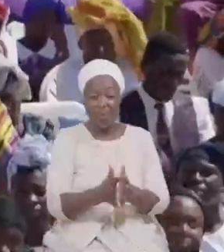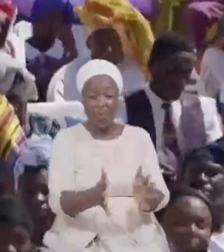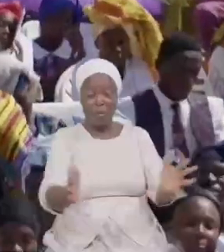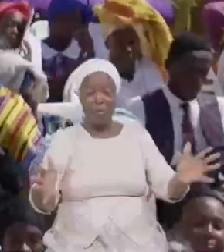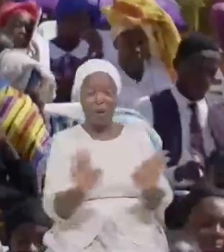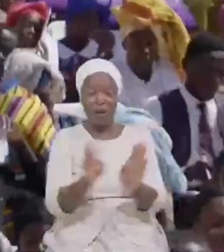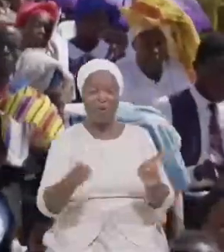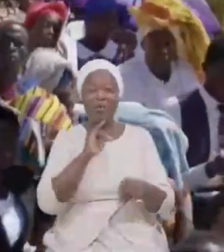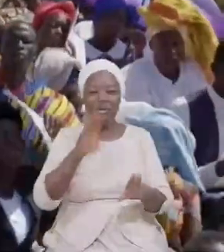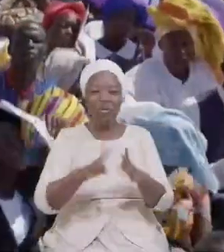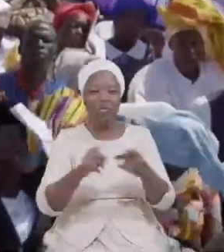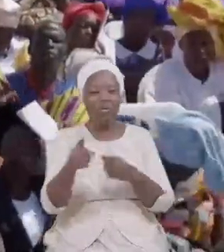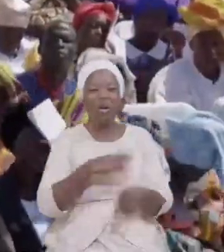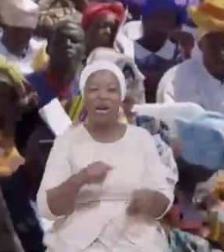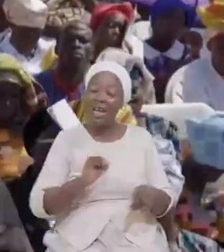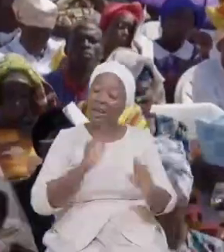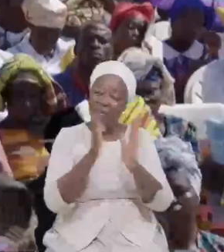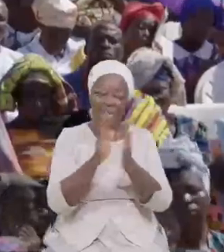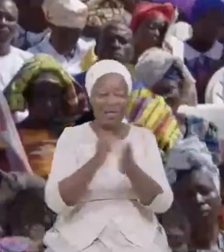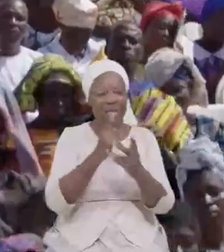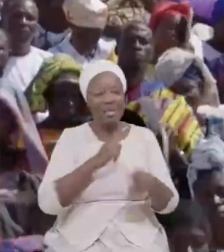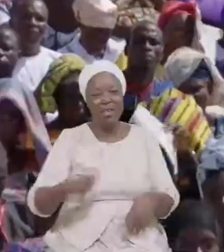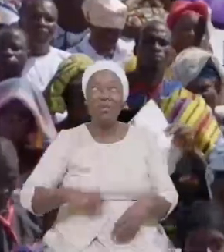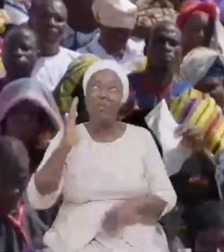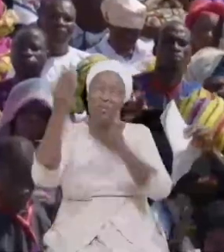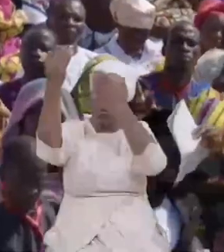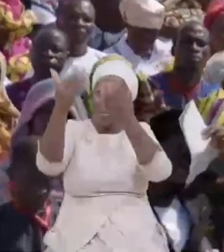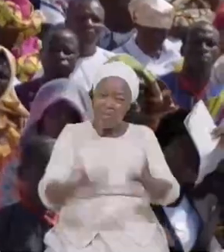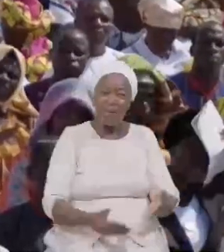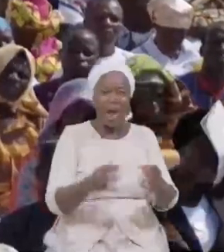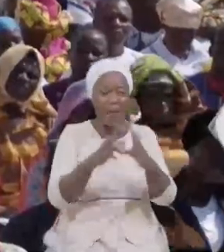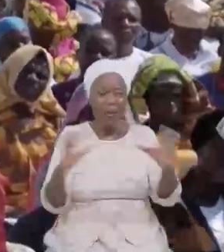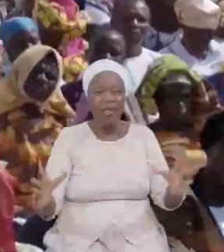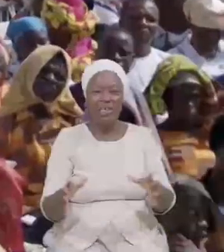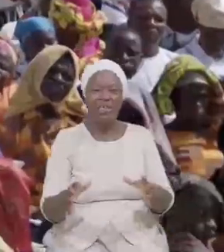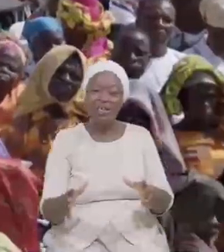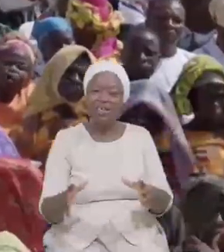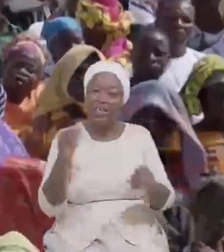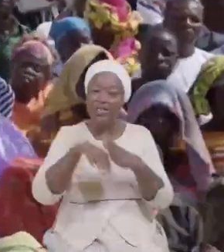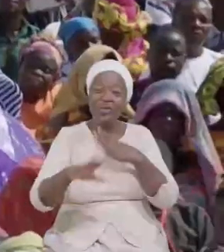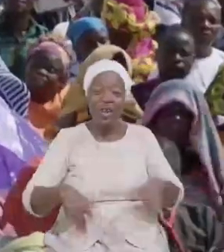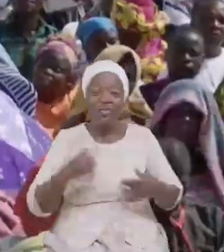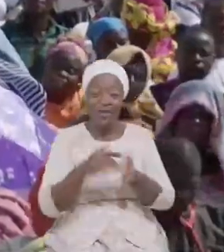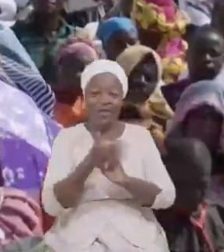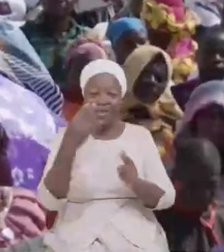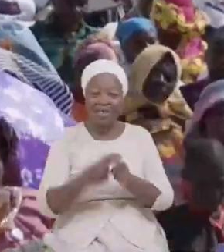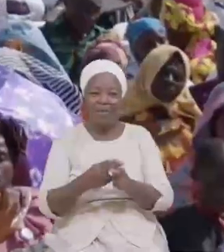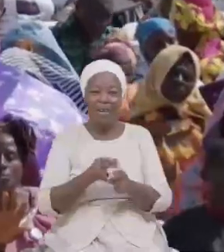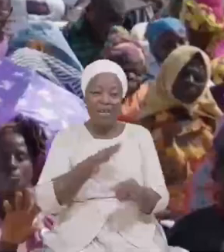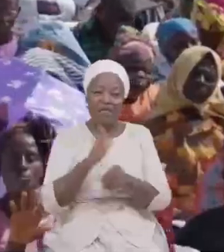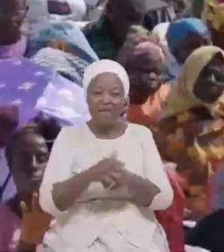toi. Comme tu pries, Dieu enverra les bénédictions abondantes, les bénédictions